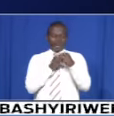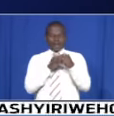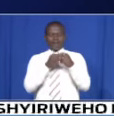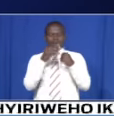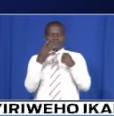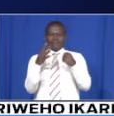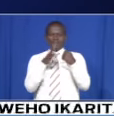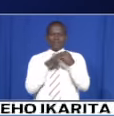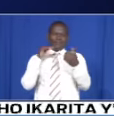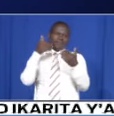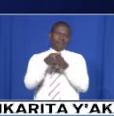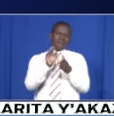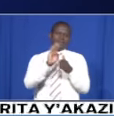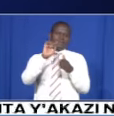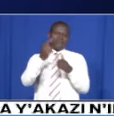1,189,000 agera kuri